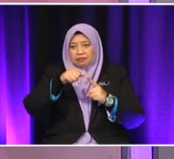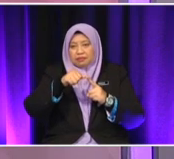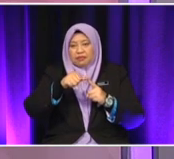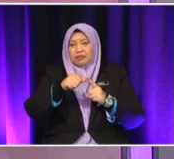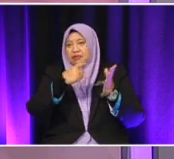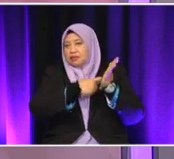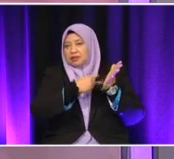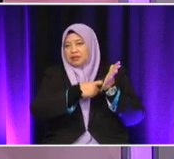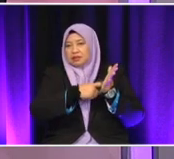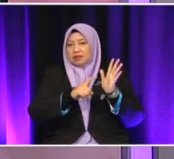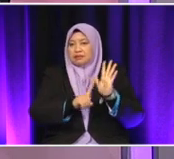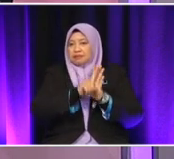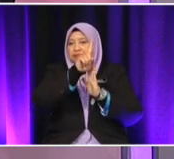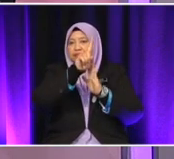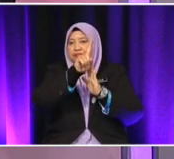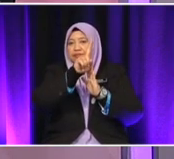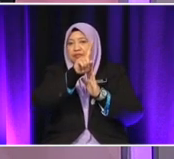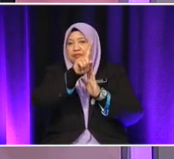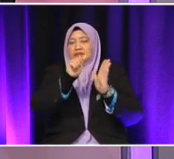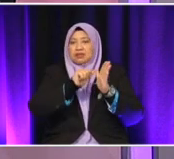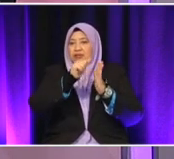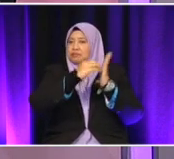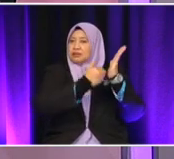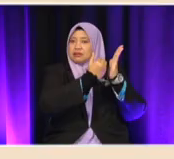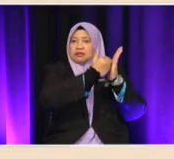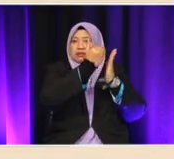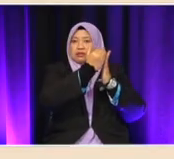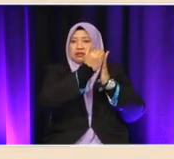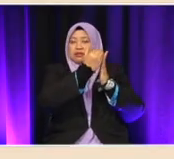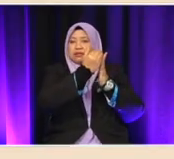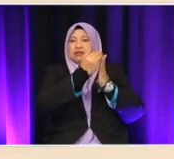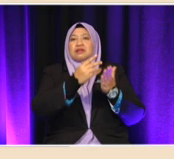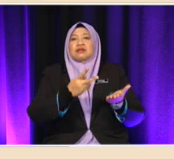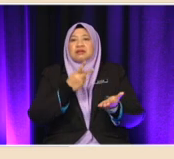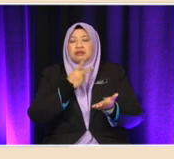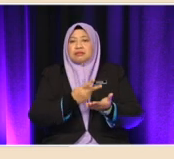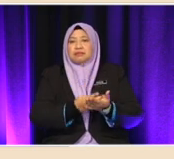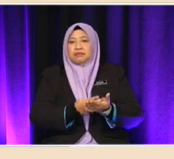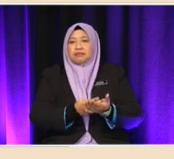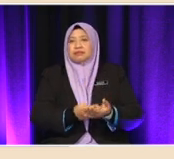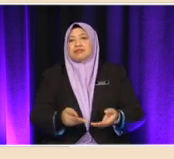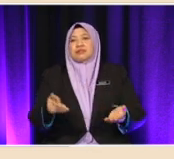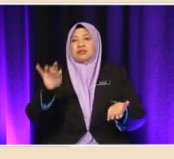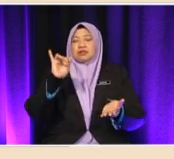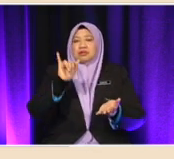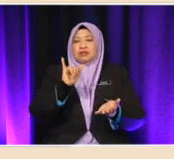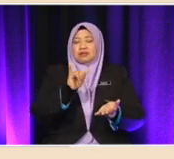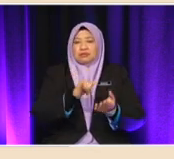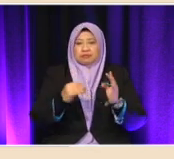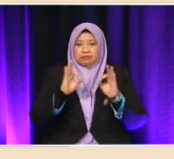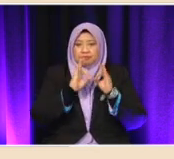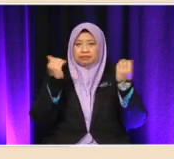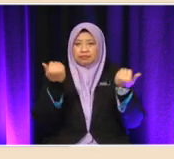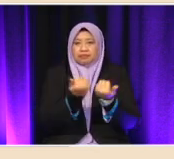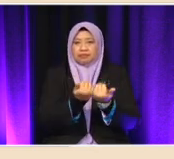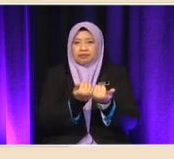barang naik ataupun meningkat quantity yang ditawar quantity yang sanggup ditawar oleh Firma